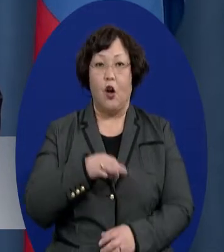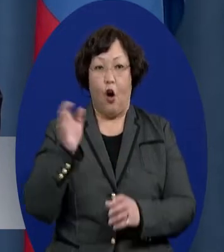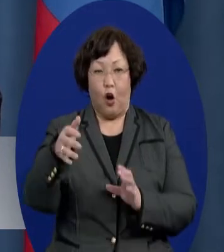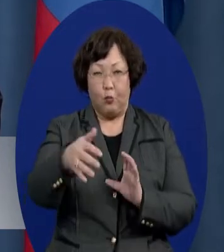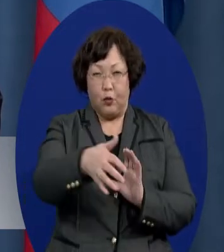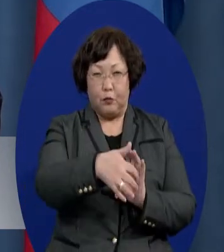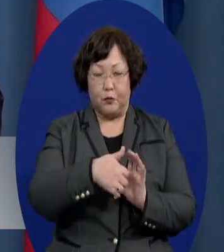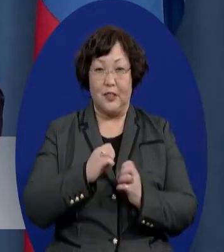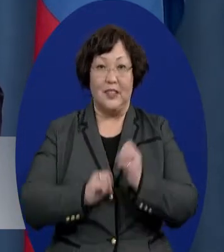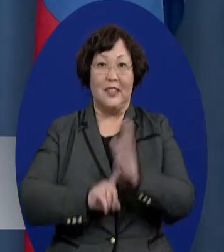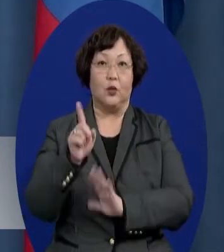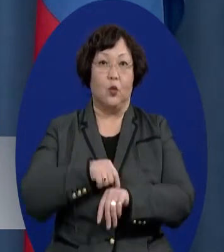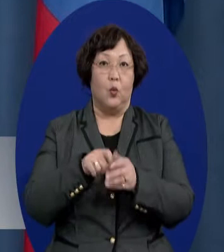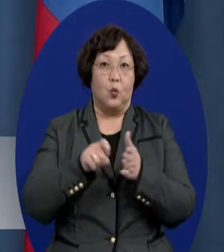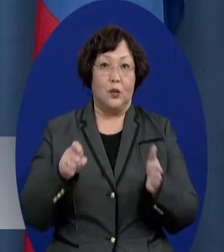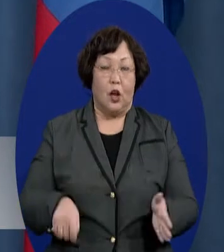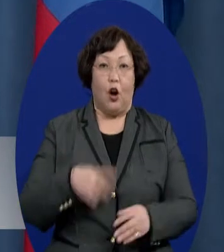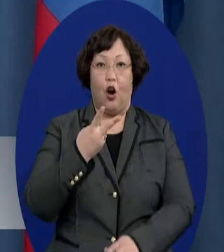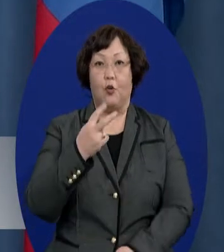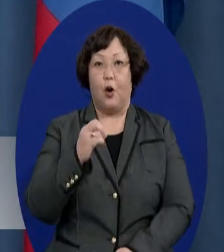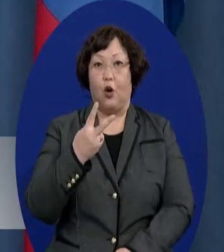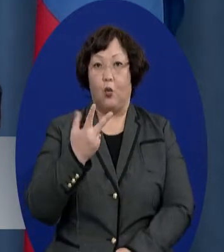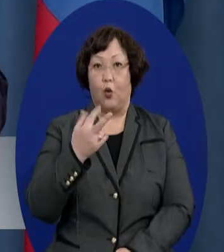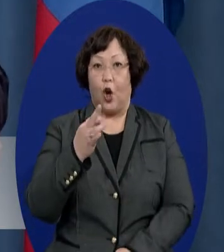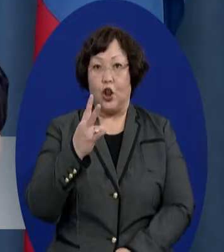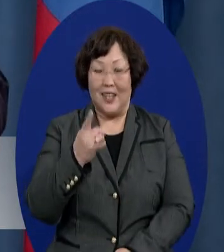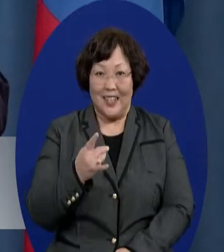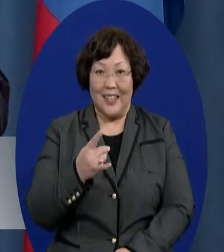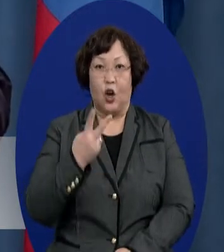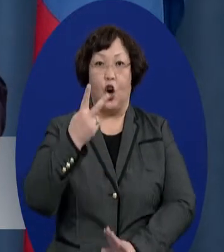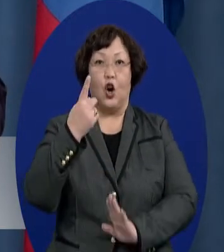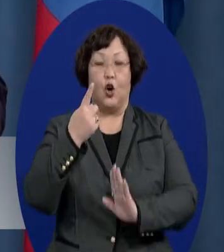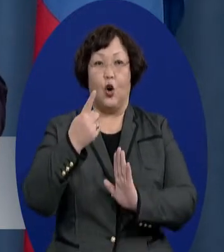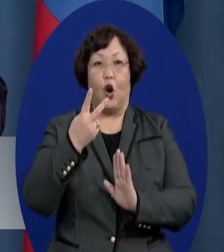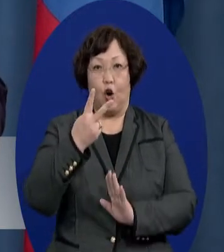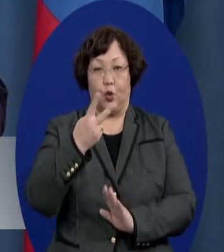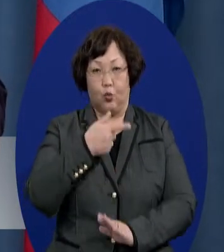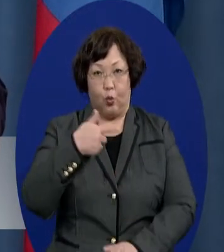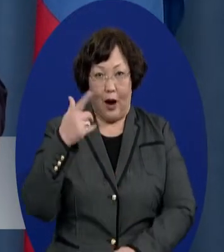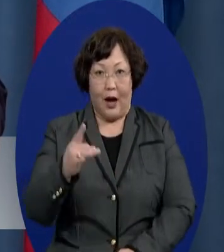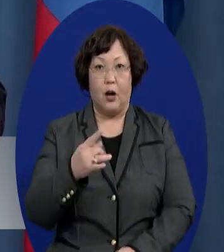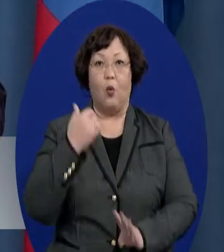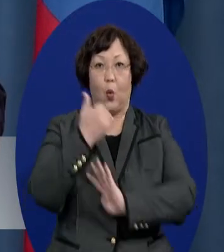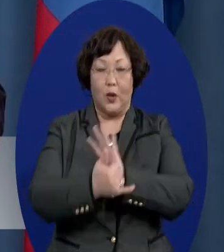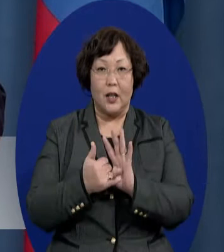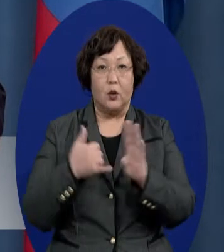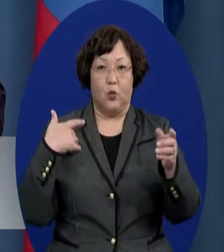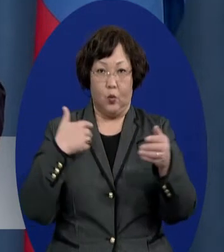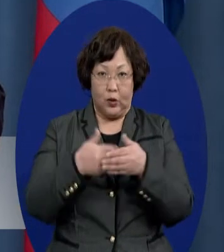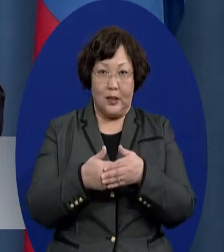олборлолт эхлэх хугацаа буюу 2023 оны 2-р улирал